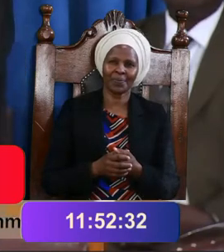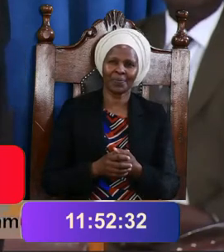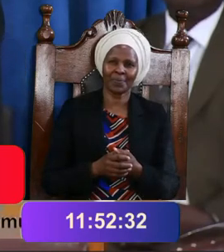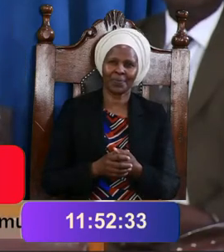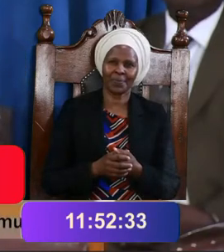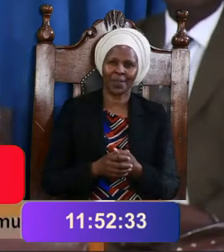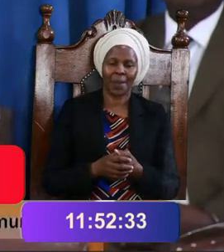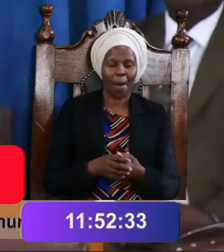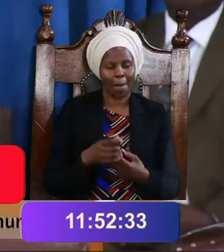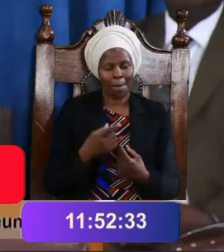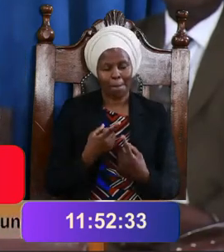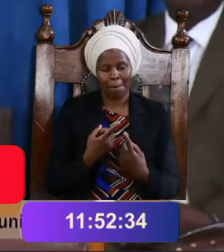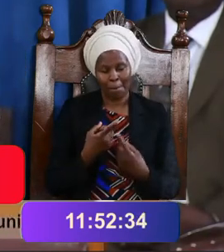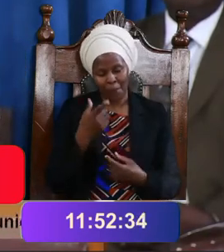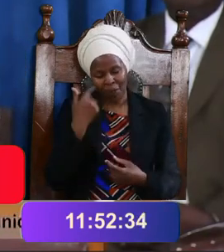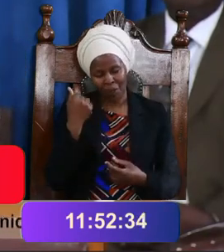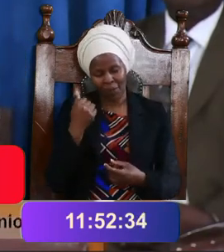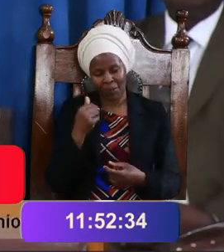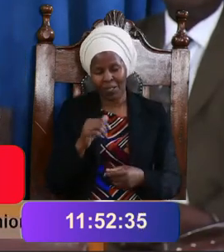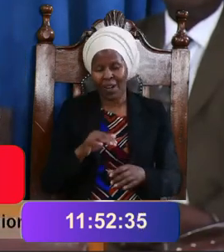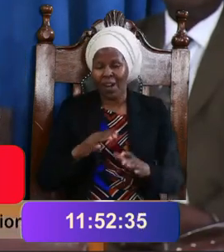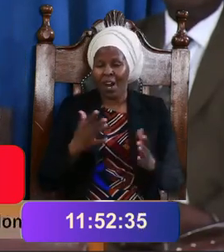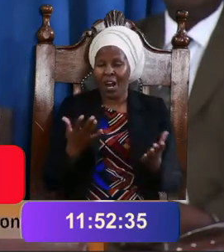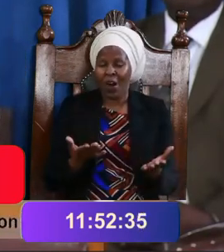Manake vile alikuwa anasema